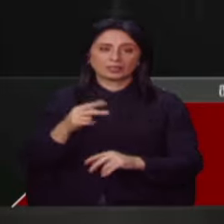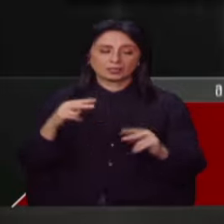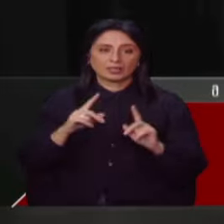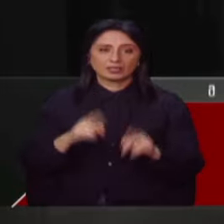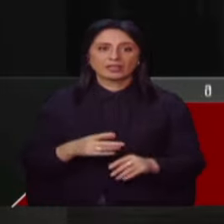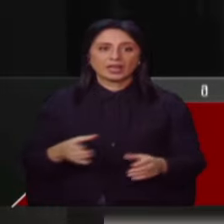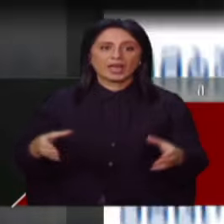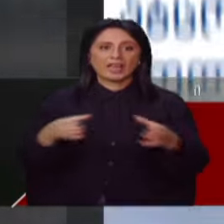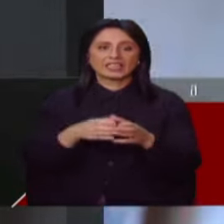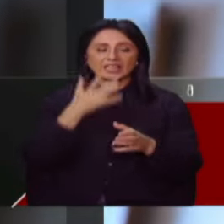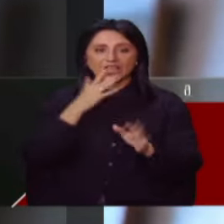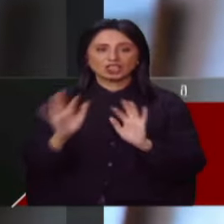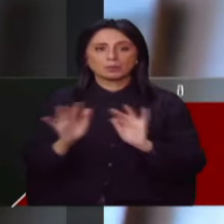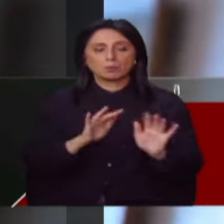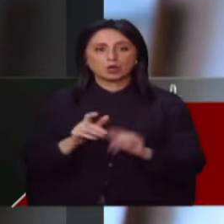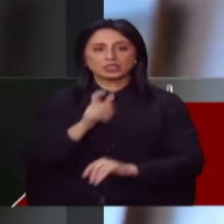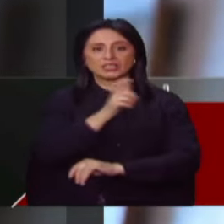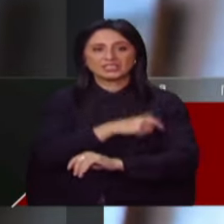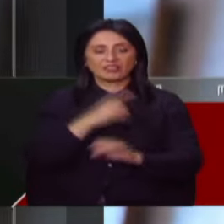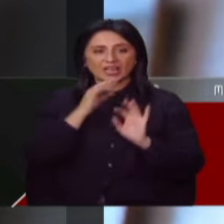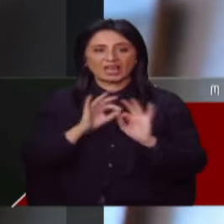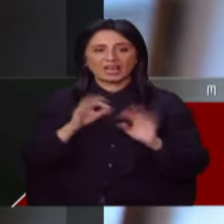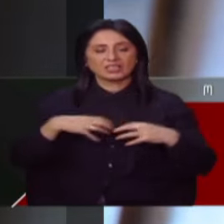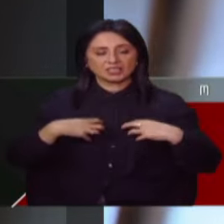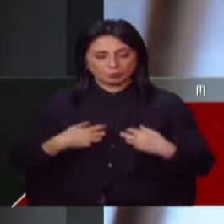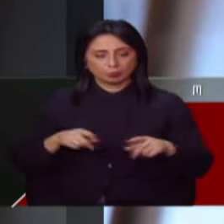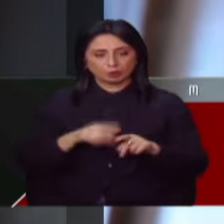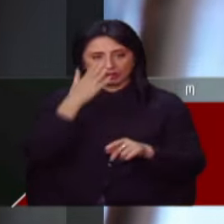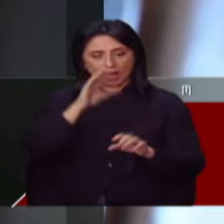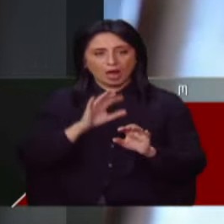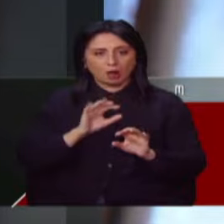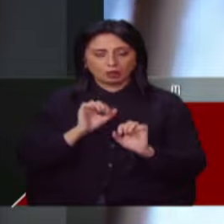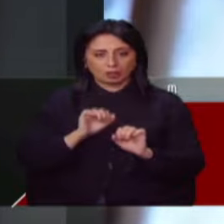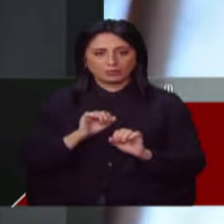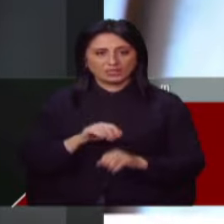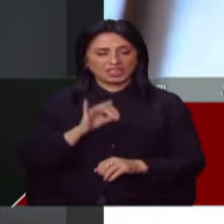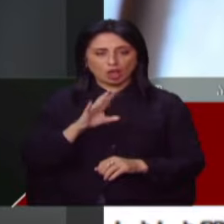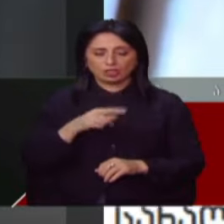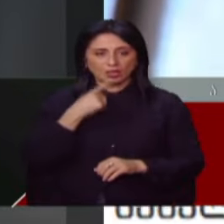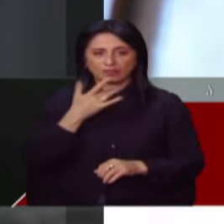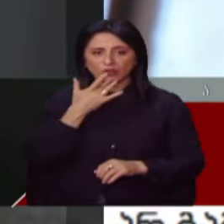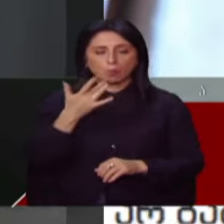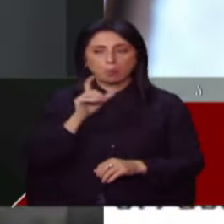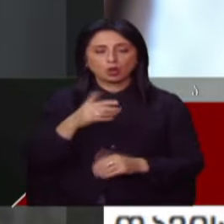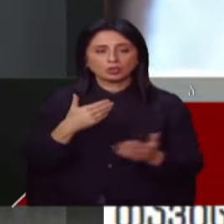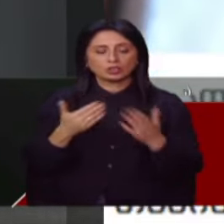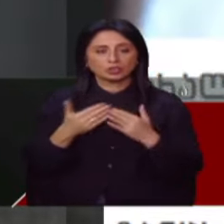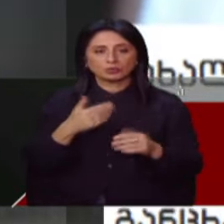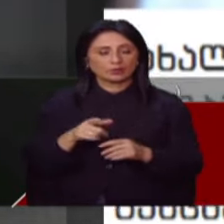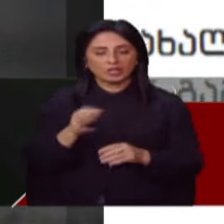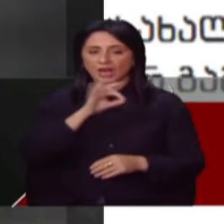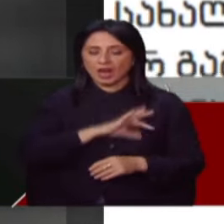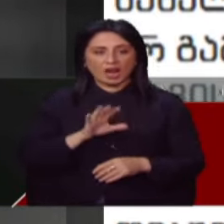დასტური. ერთიანობა ნაციონალური მოძრაობის წევრის განცხადებას გმობს სახალხო დამცველიც. ლევან იოსელიანი პოლიტიკოსებს მოუწოდებს